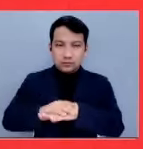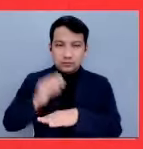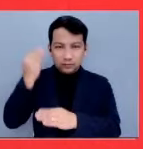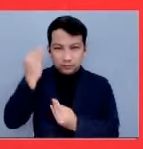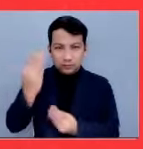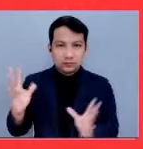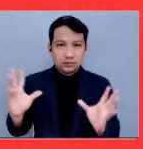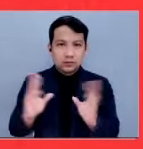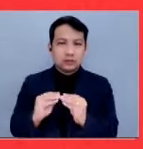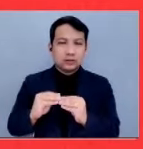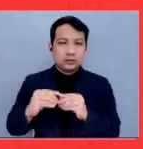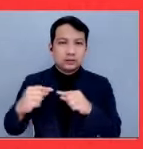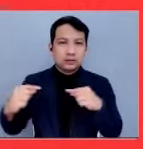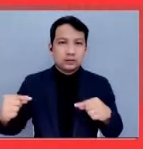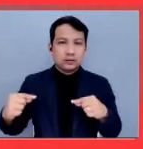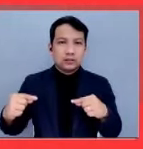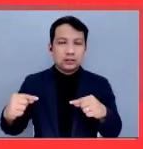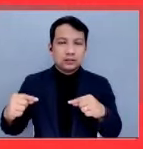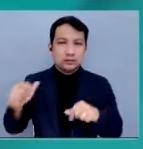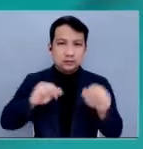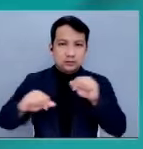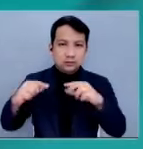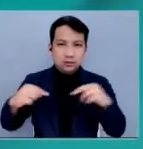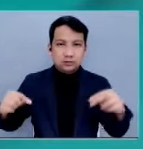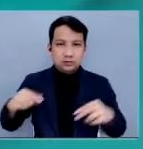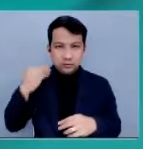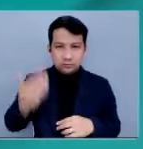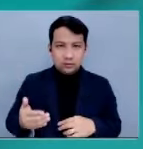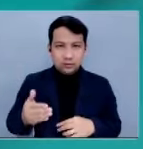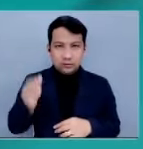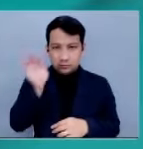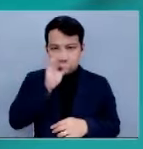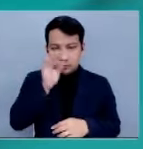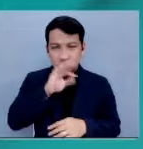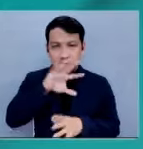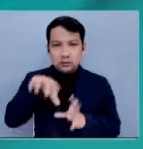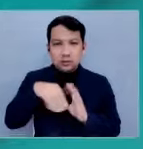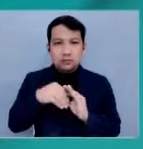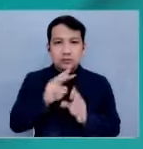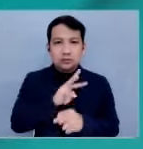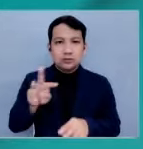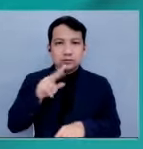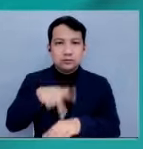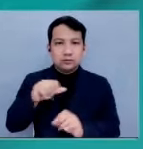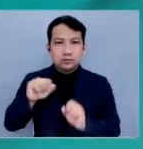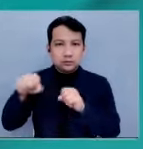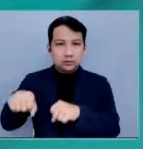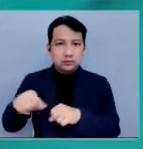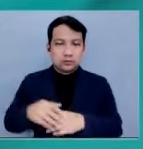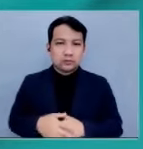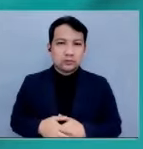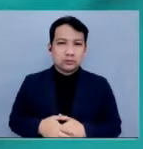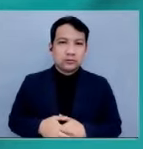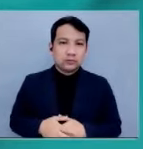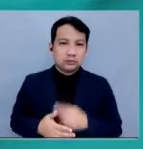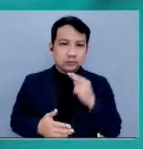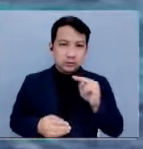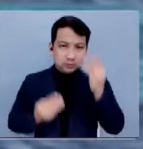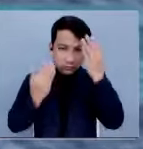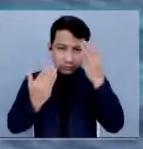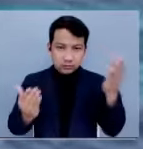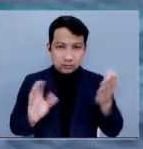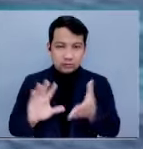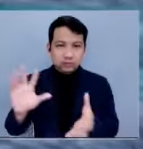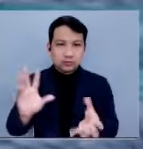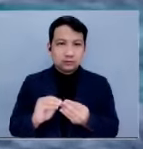ituturing na Act of War sakaling may mamatay na Pinoy sa gitna ng tensyon sa West philippin Sea samantala kin na rin ng group